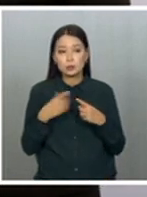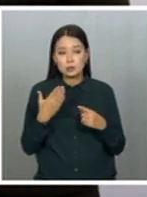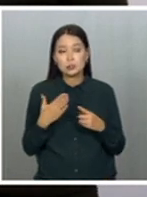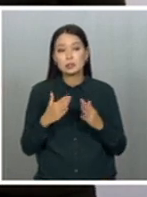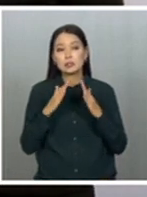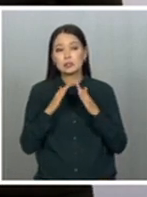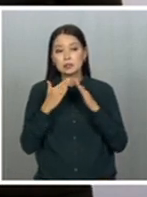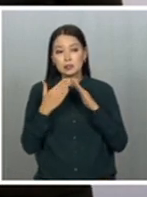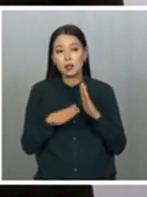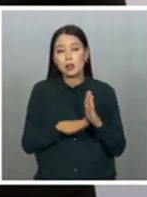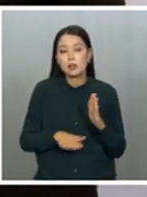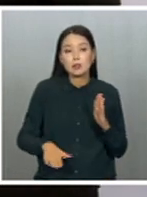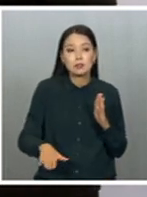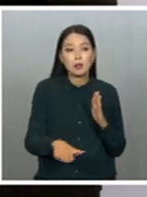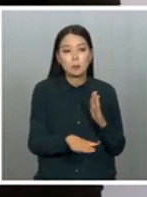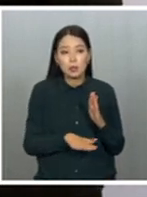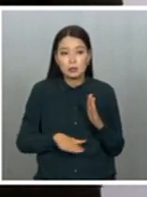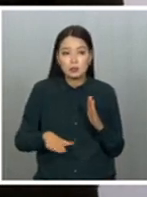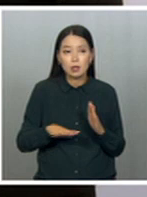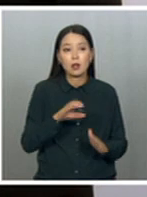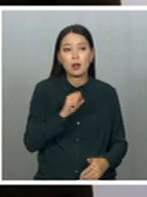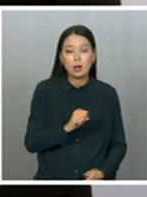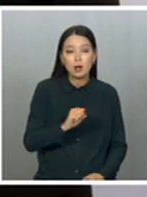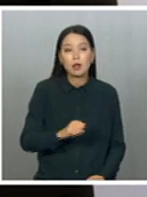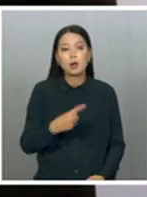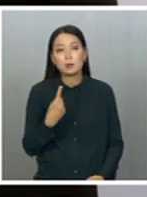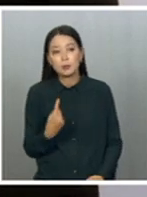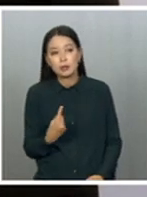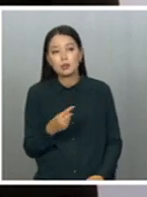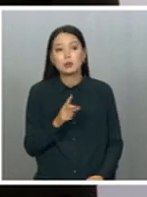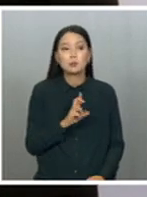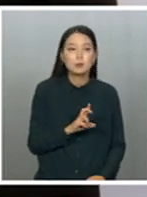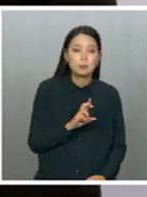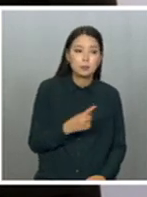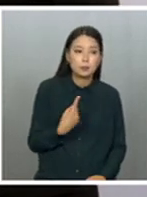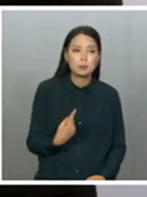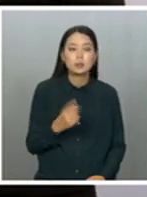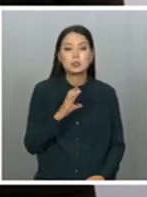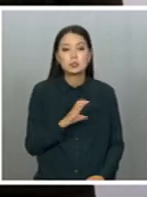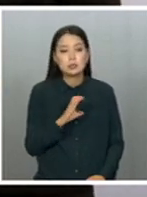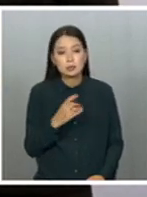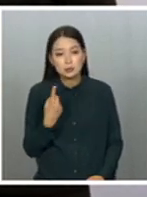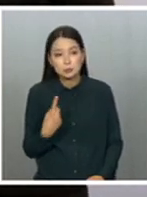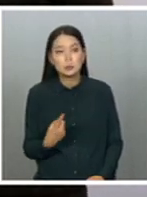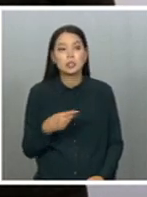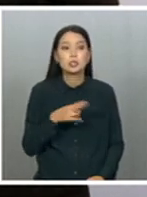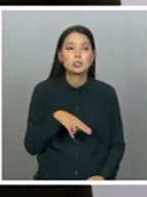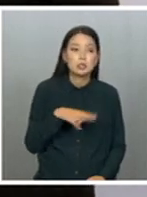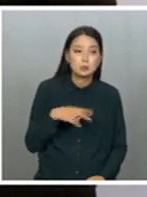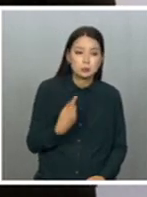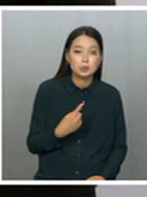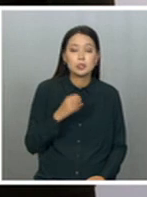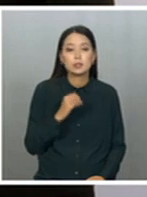пирамиданың табандары. A, A1, B, B1, S, S1, D, D1